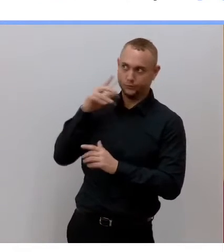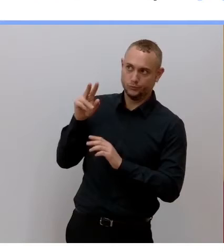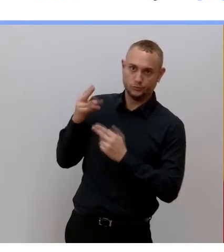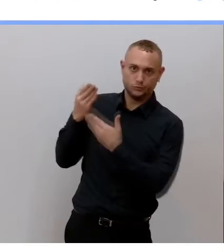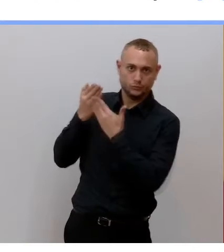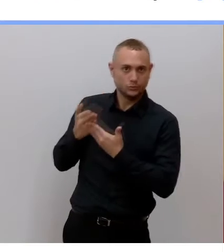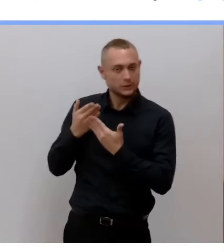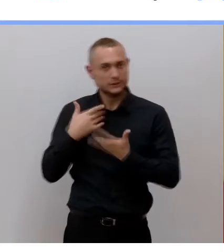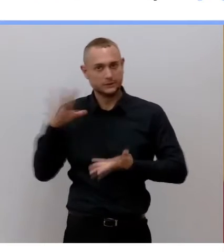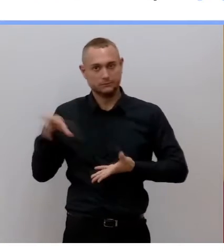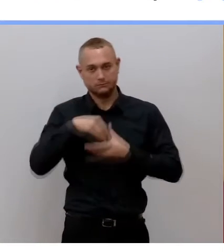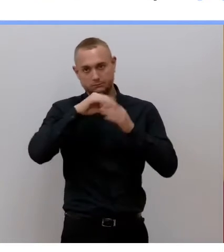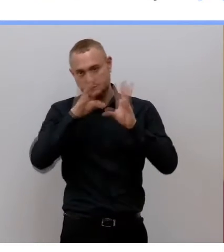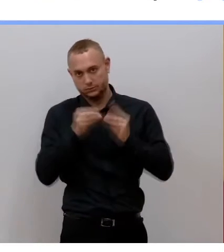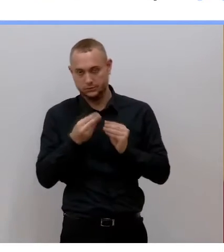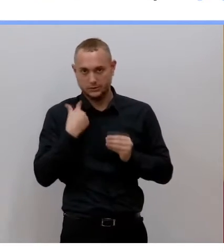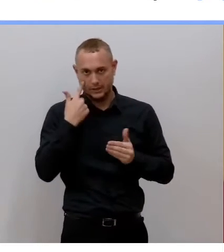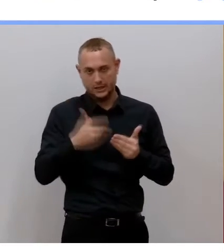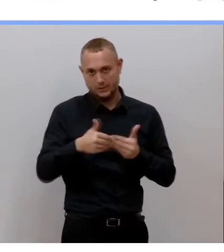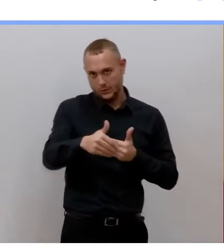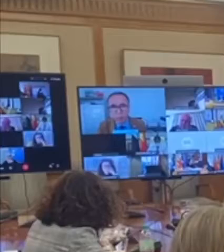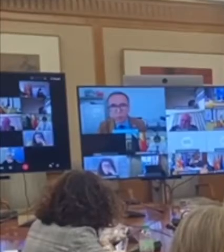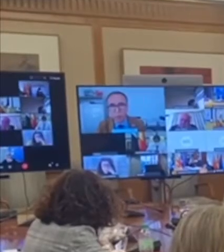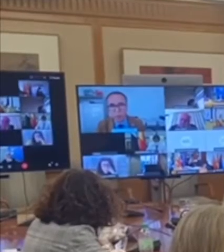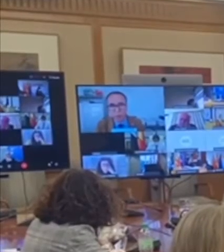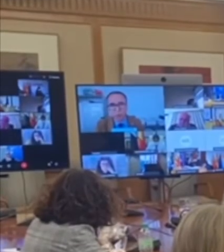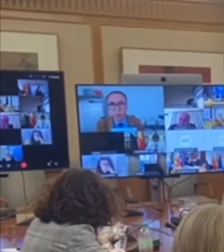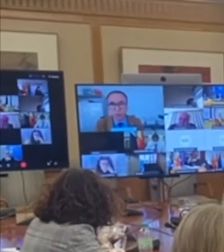d'aquestes quarantenes o aïllaments.